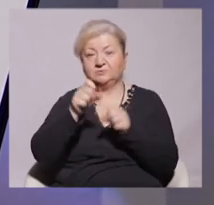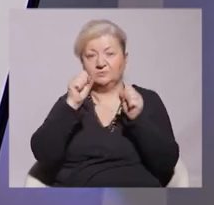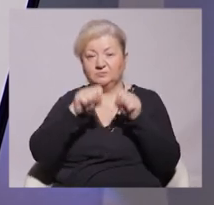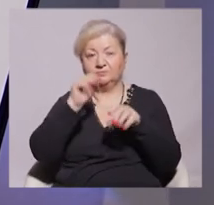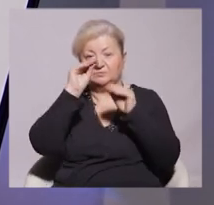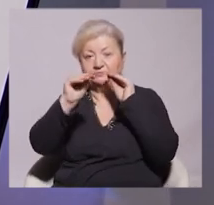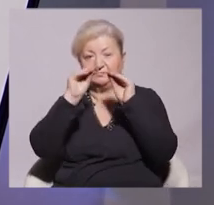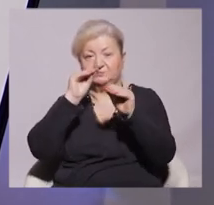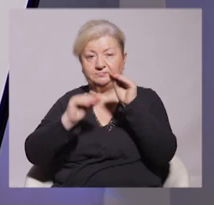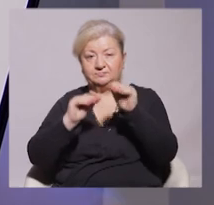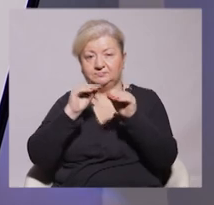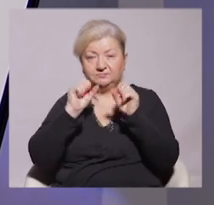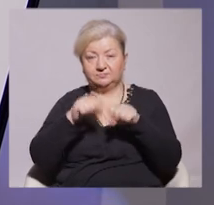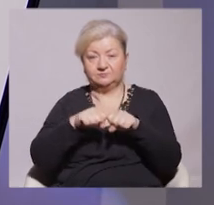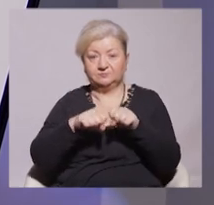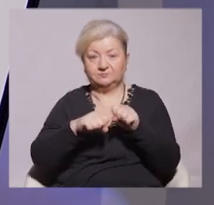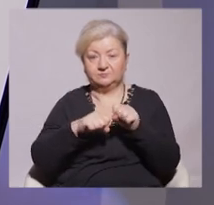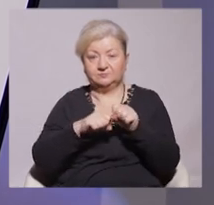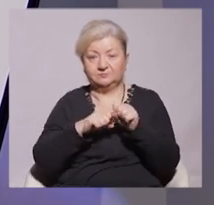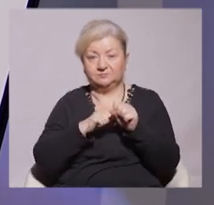და შეგვიძლია ჩავსვათ